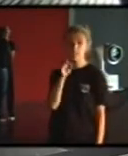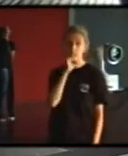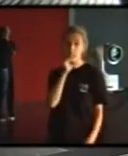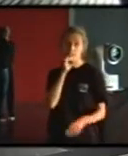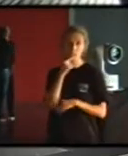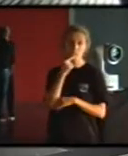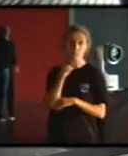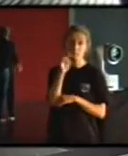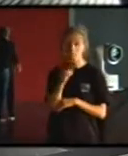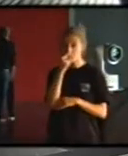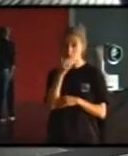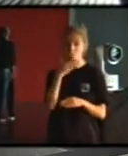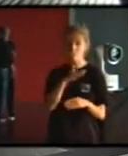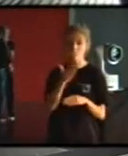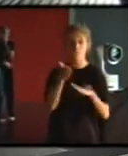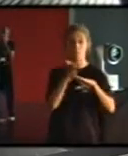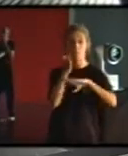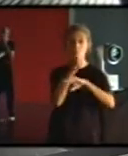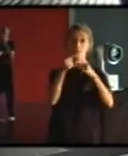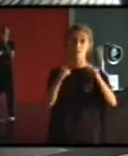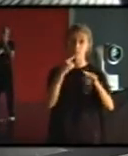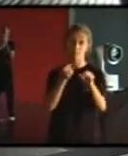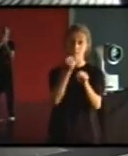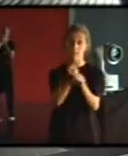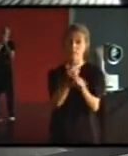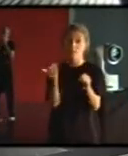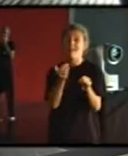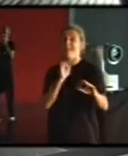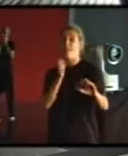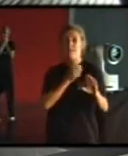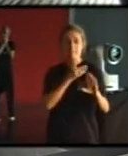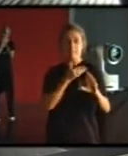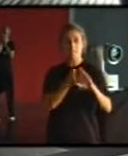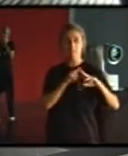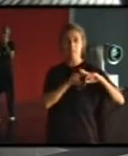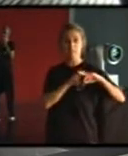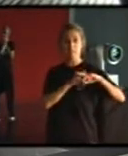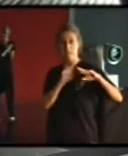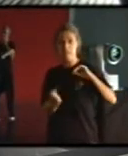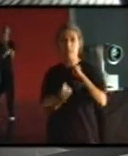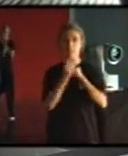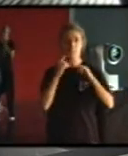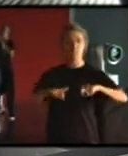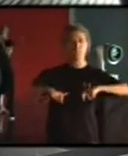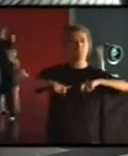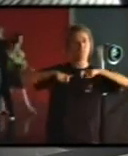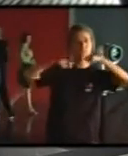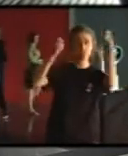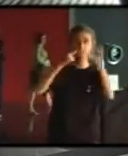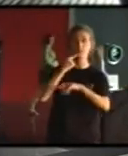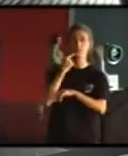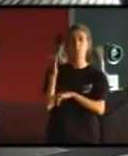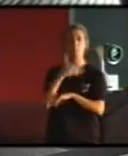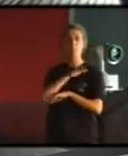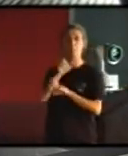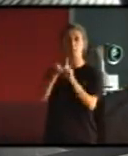ils avaient envie de faire projet, c'est-à-dire de construire enfin le premier gratte-ciel dessiné par Mies van